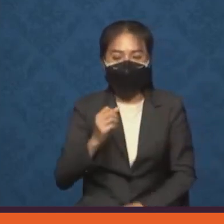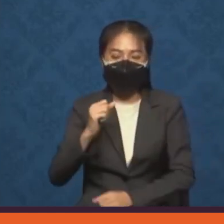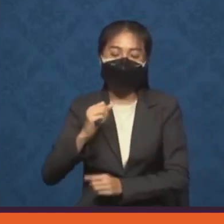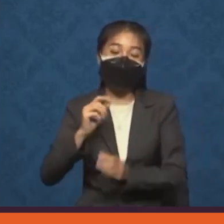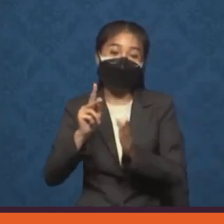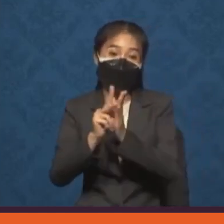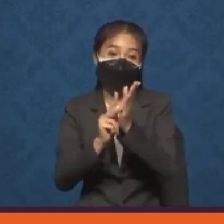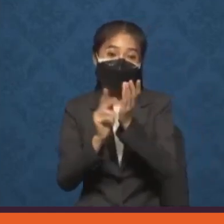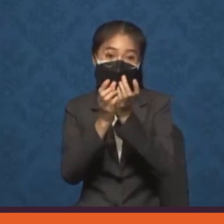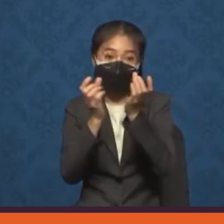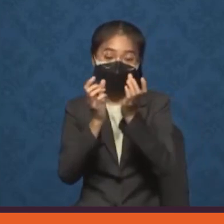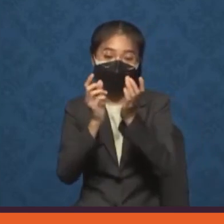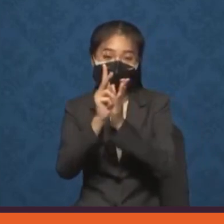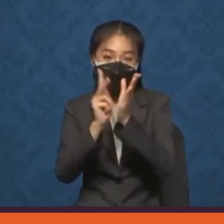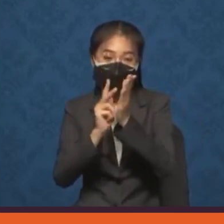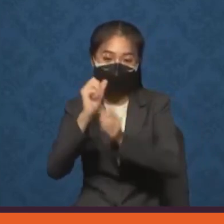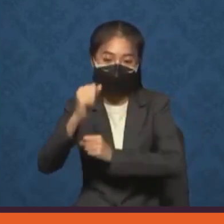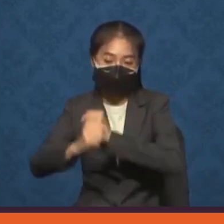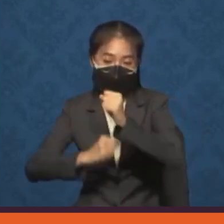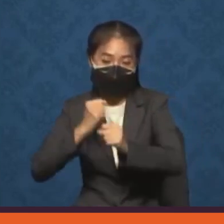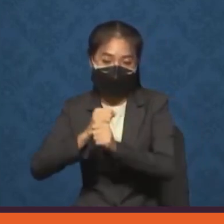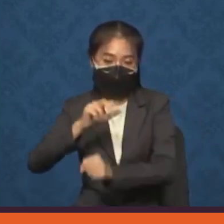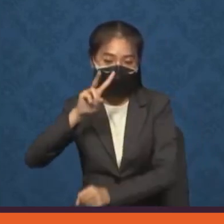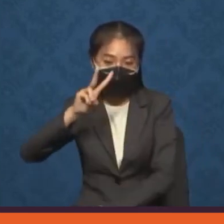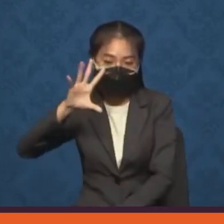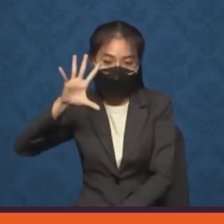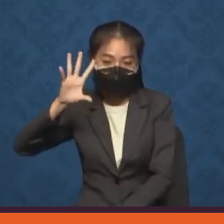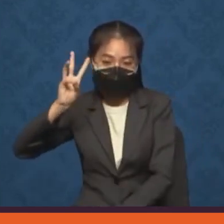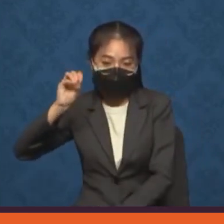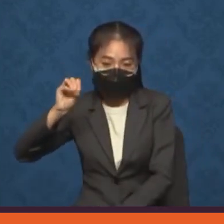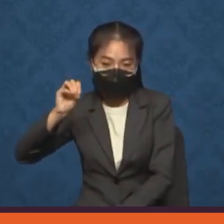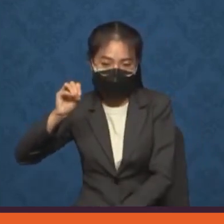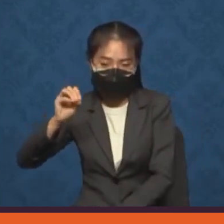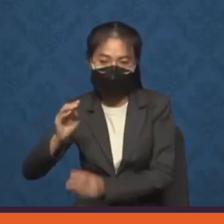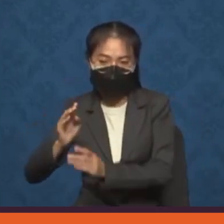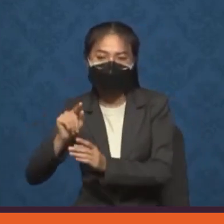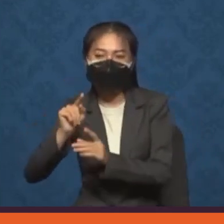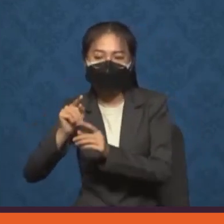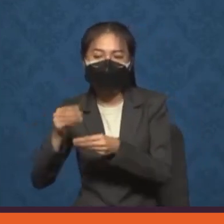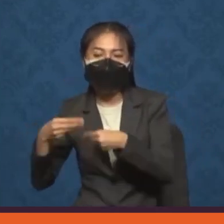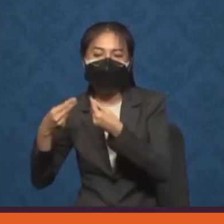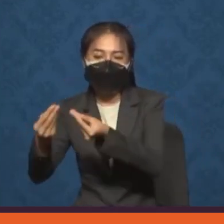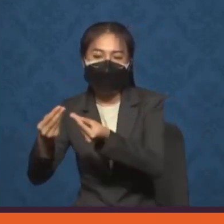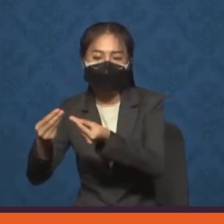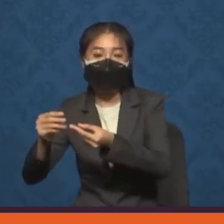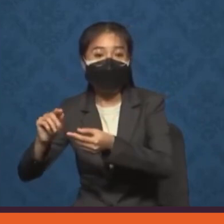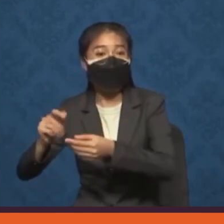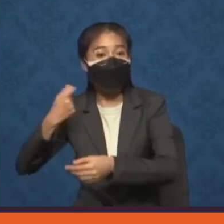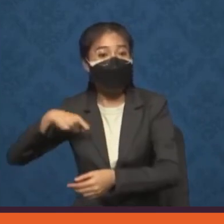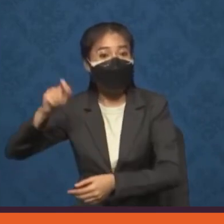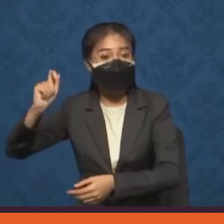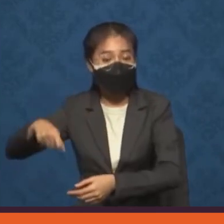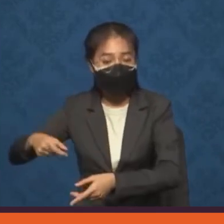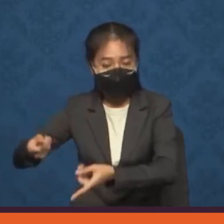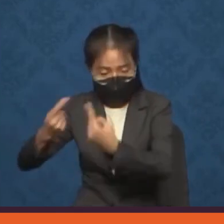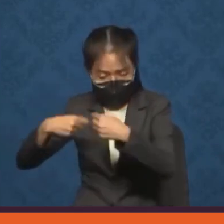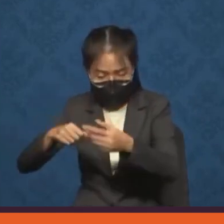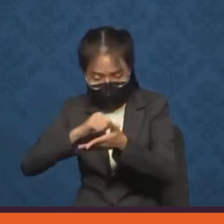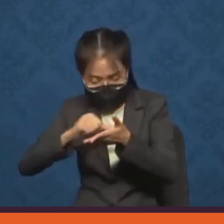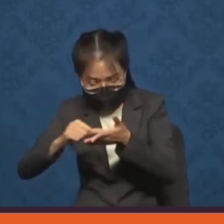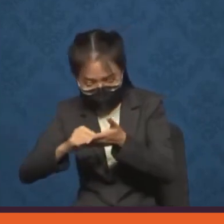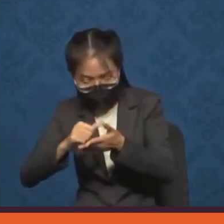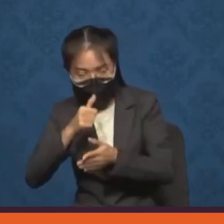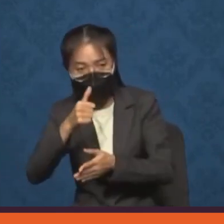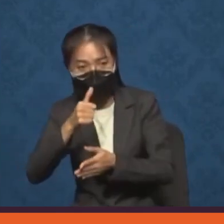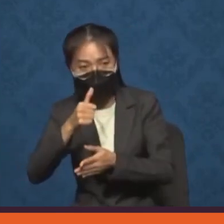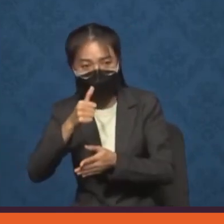เปิดโอกาสให้ศาลรัฐธรรมนูญได้เข้ามาตรวจสอบการแก้รัฐธรรมนูญสมัย40ไม่เคยเขียนสมัย50ก็ไม่ได้เขียนแต่ศาลรัฐ